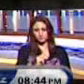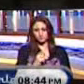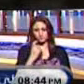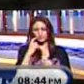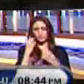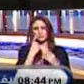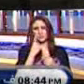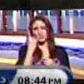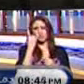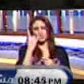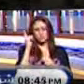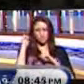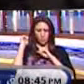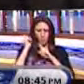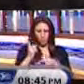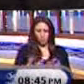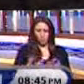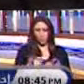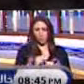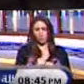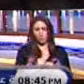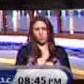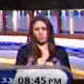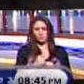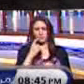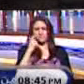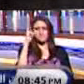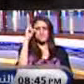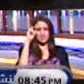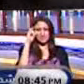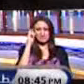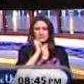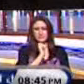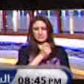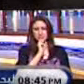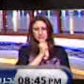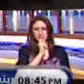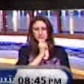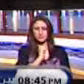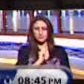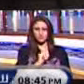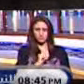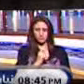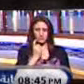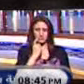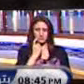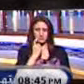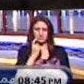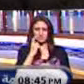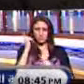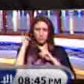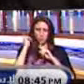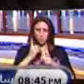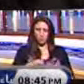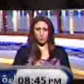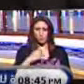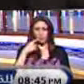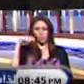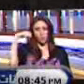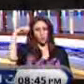عشرات السنين من استخدام المنابر والمساجد، وكل عصر من العصور بيأتي اول حاجة بيعملها بيشوف